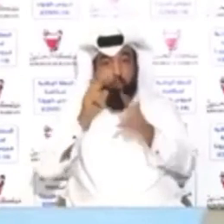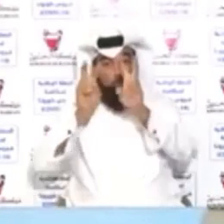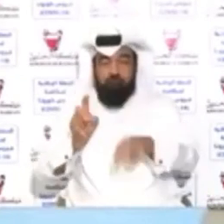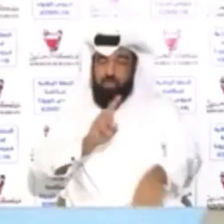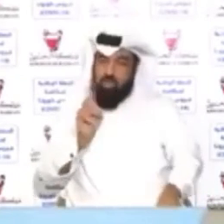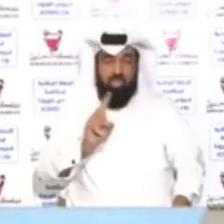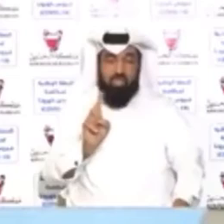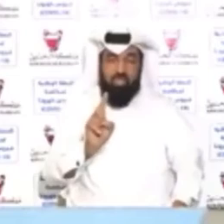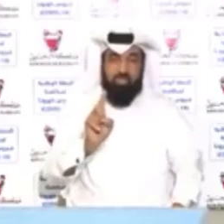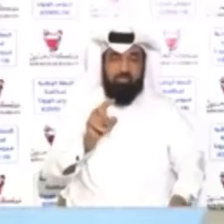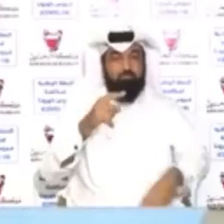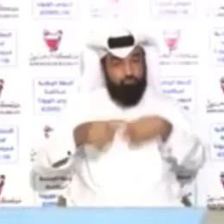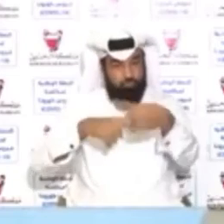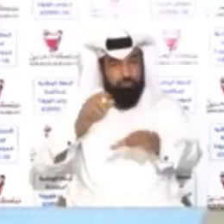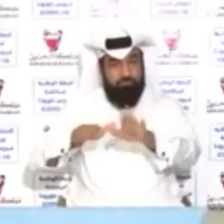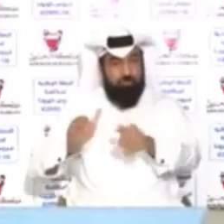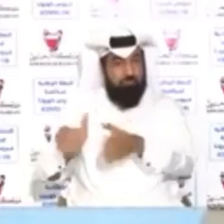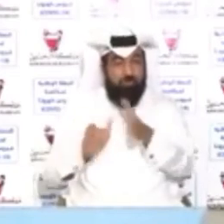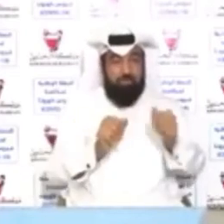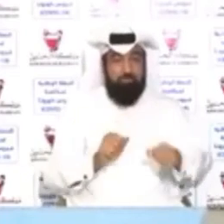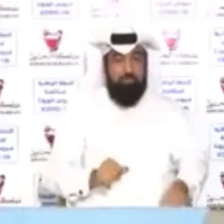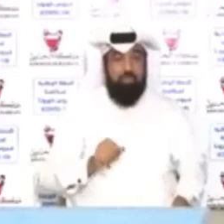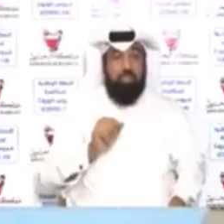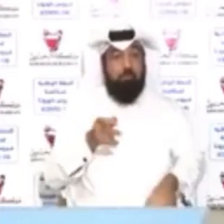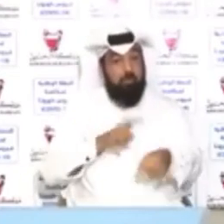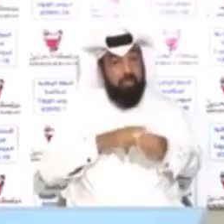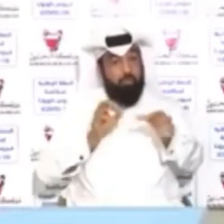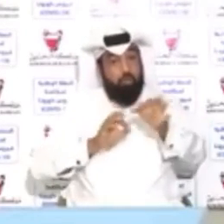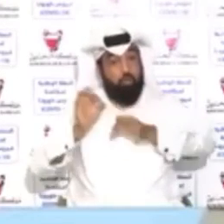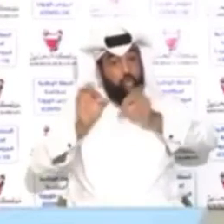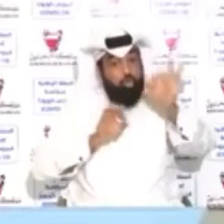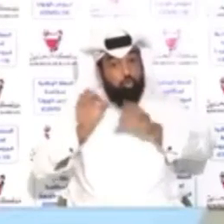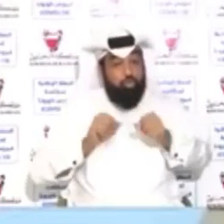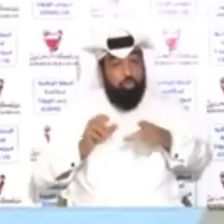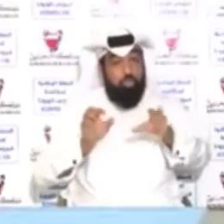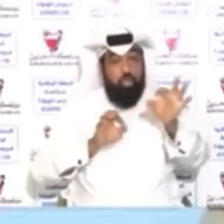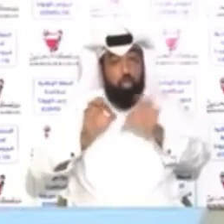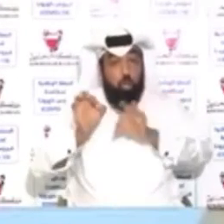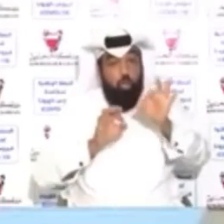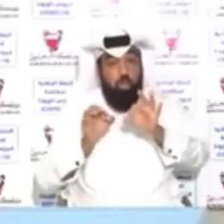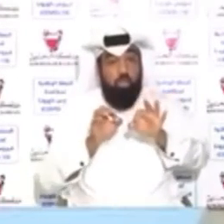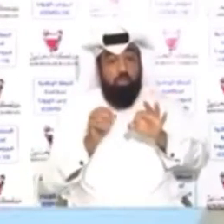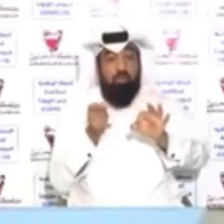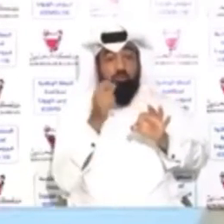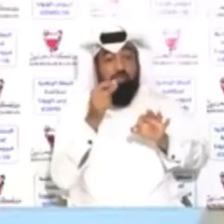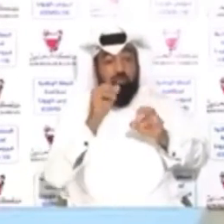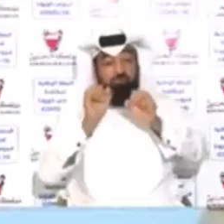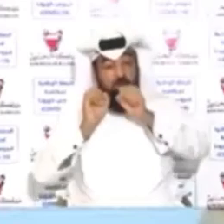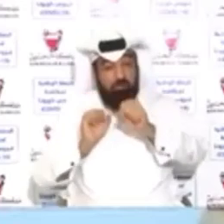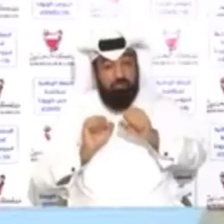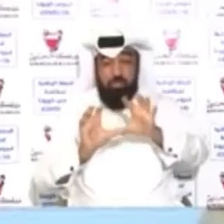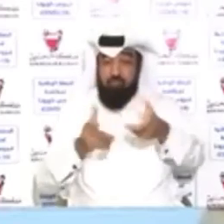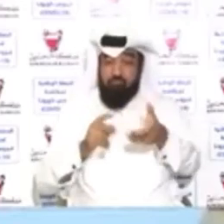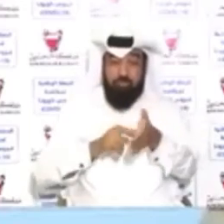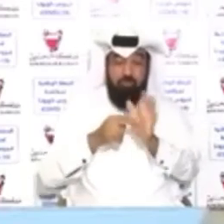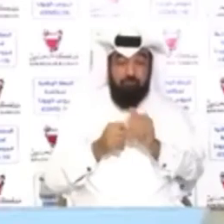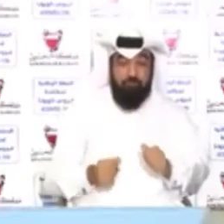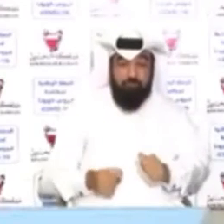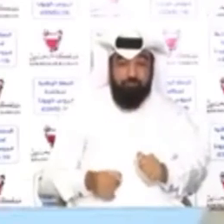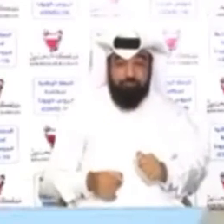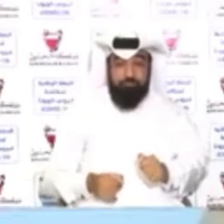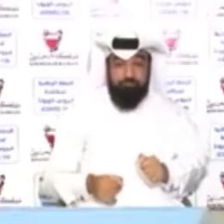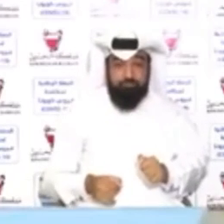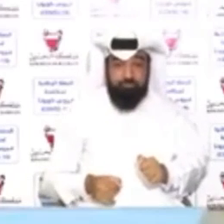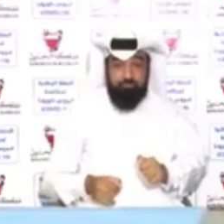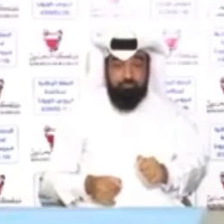مريض، وطبعا من ضمن البروتوكول العلاجي نسوي تخطيط أساسي للقلب إذا شفنا في أي نوع من التغييرات بعد ما نبدأ العلاج، ما